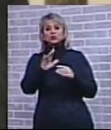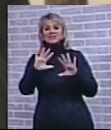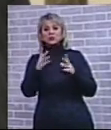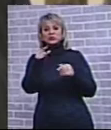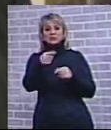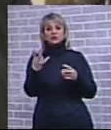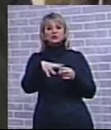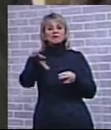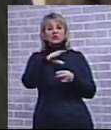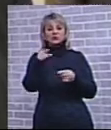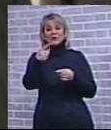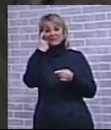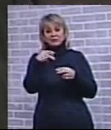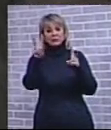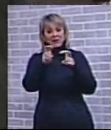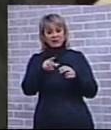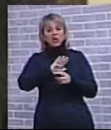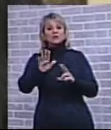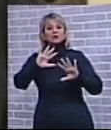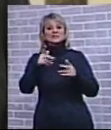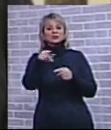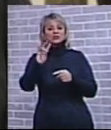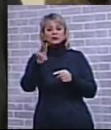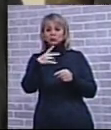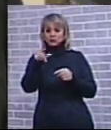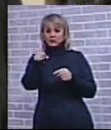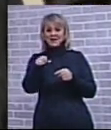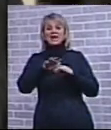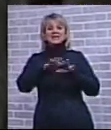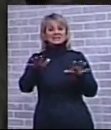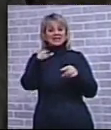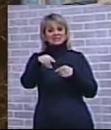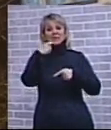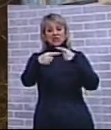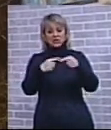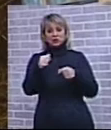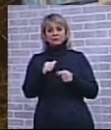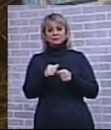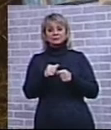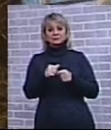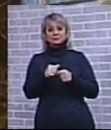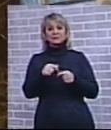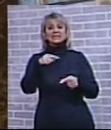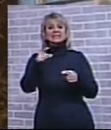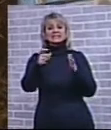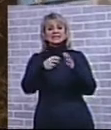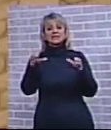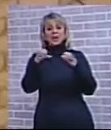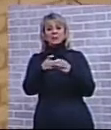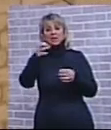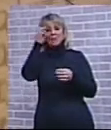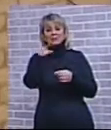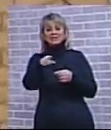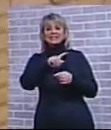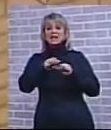случилось. Нужно всю информацию проверять. Ни в коем случае не стоит ее транслировать дальше. Следственный комитет